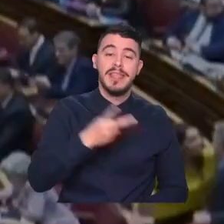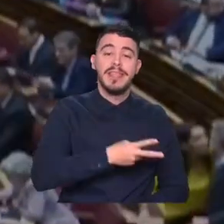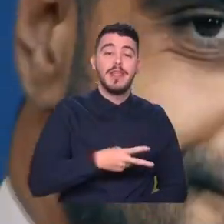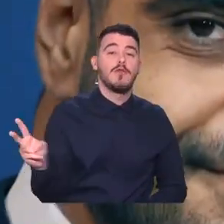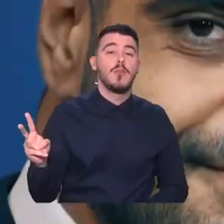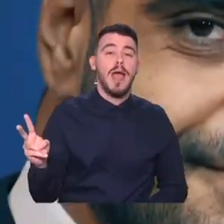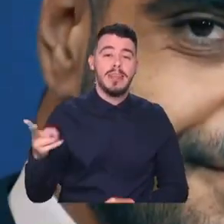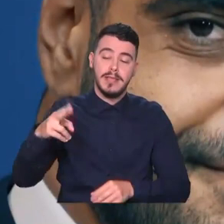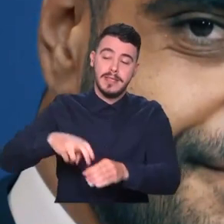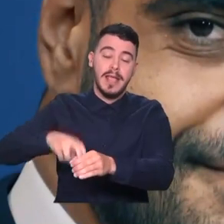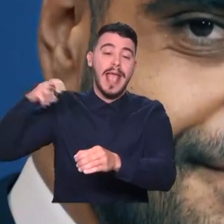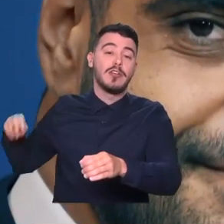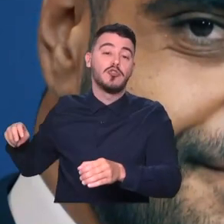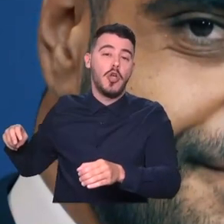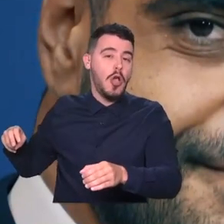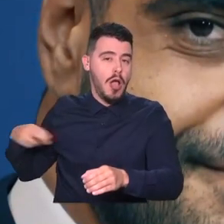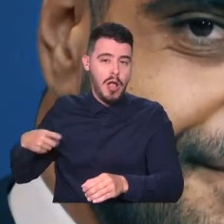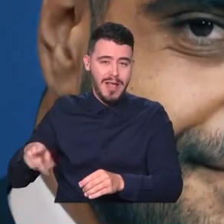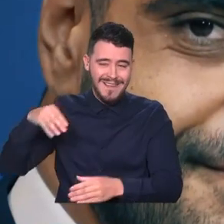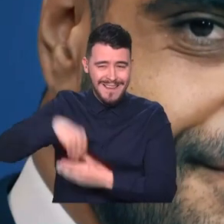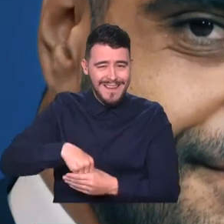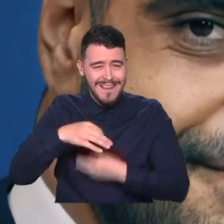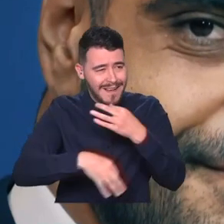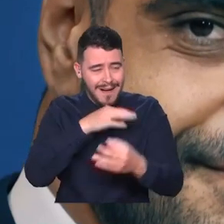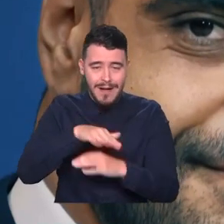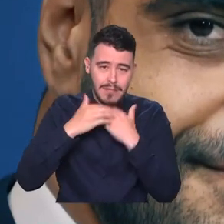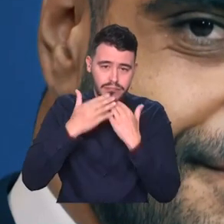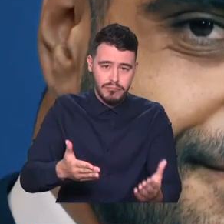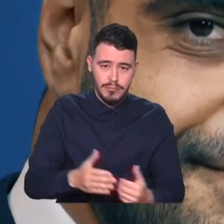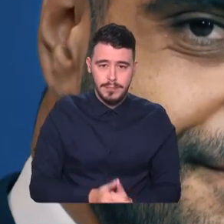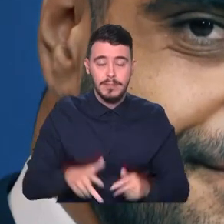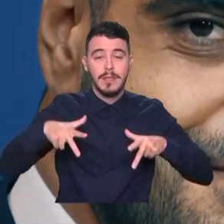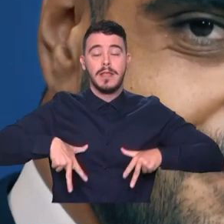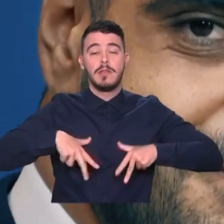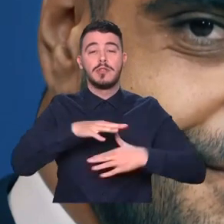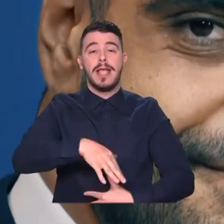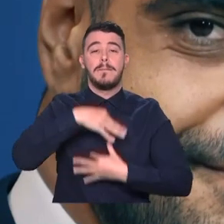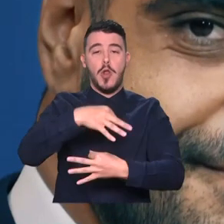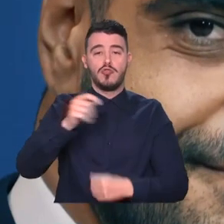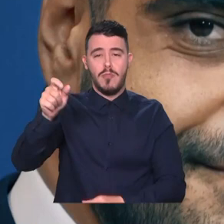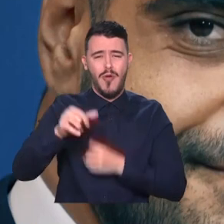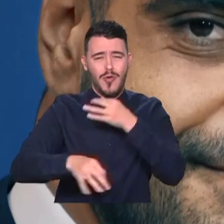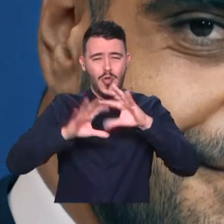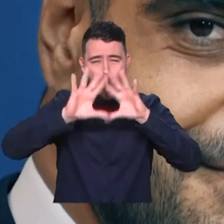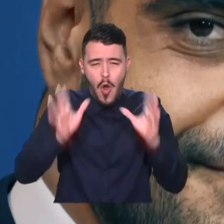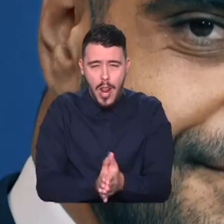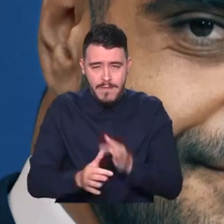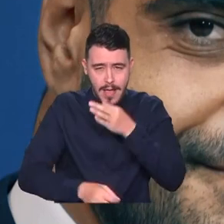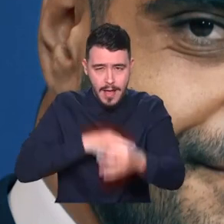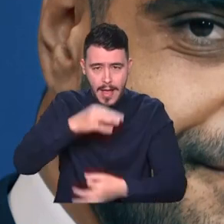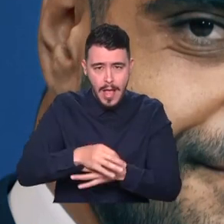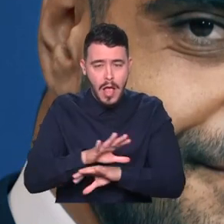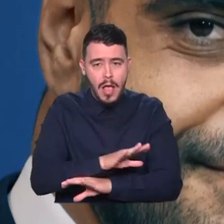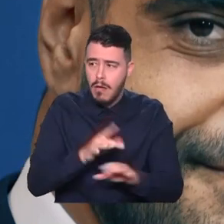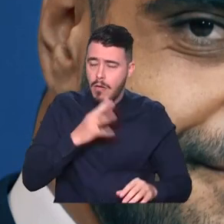του σώματος. Οι βιαιοπραγίες, οι πρακτικές των άκρων και η χυδαία ρητορική λαϊκισμού μας γυρίζουν σε εποχές που η χώρα έχει αφήσει πίσω